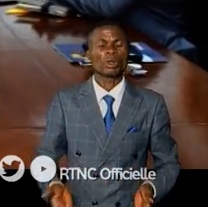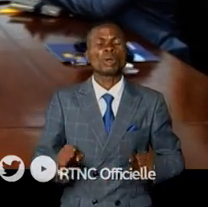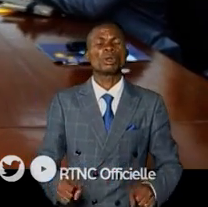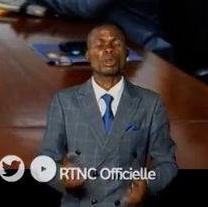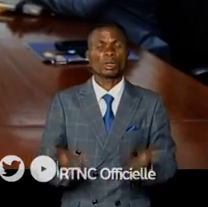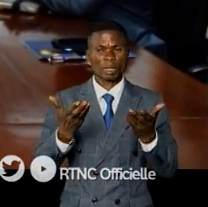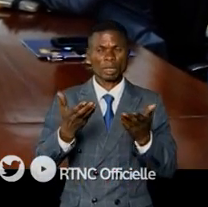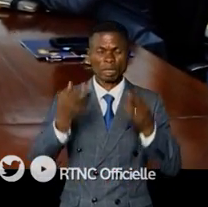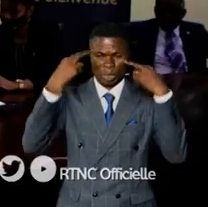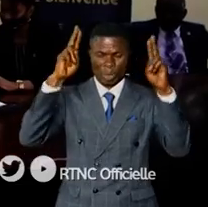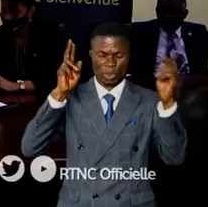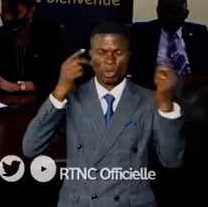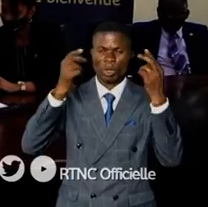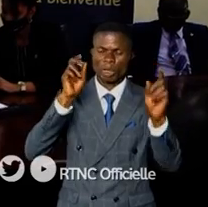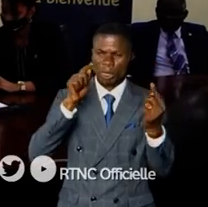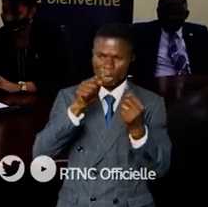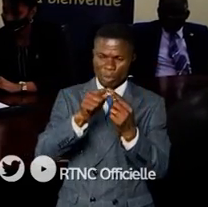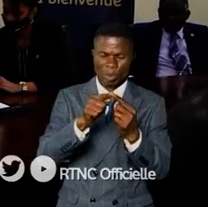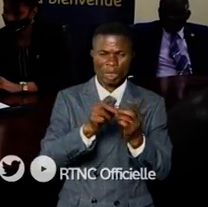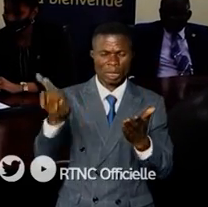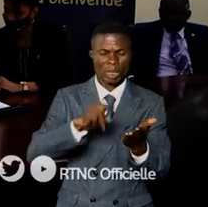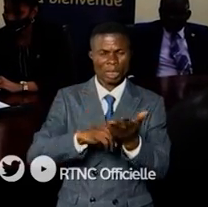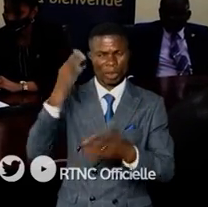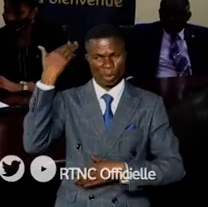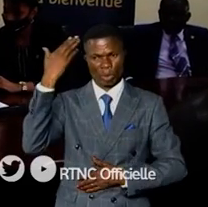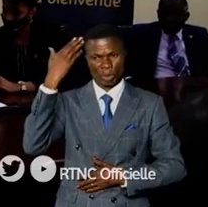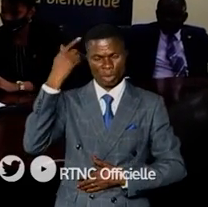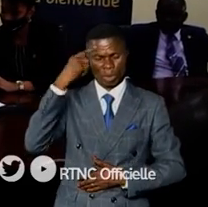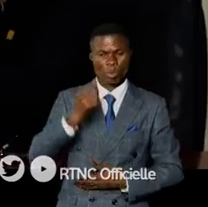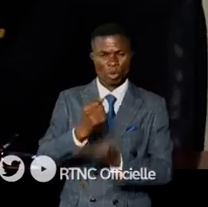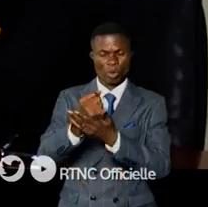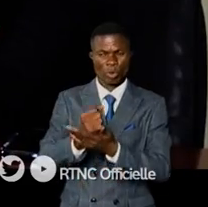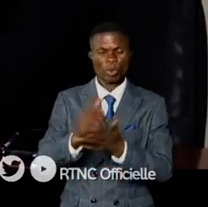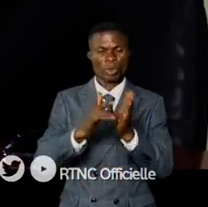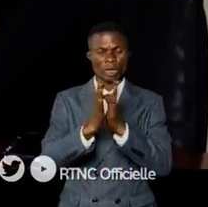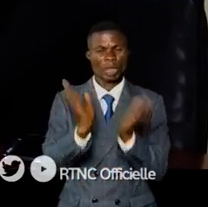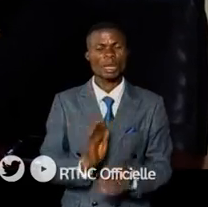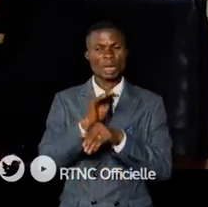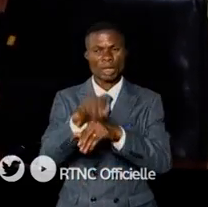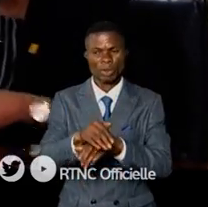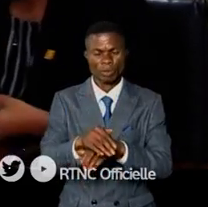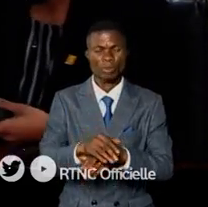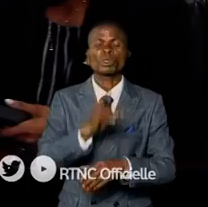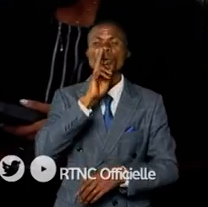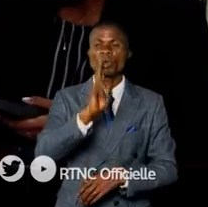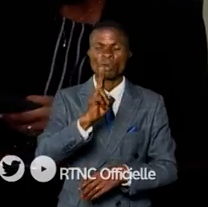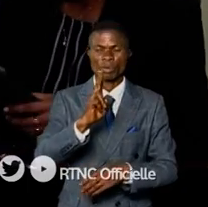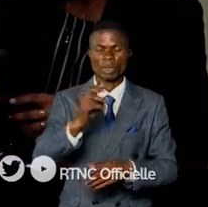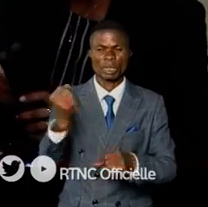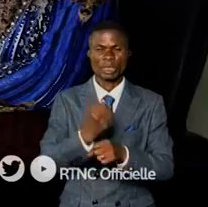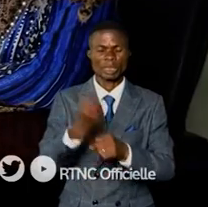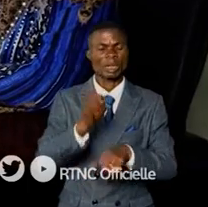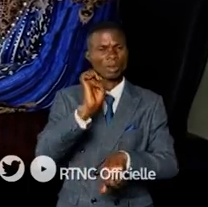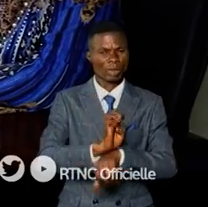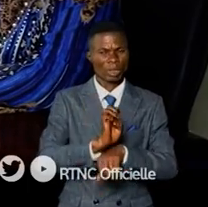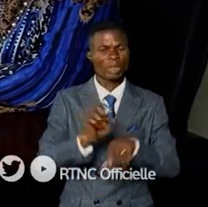propose d'atteindre les objectifs qui se sont assignés pour faire participer les fidèles à la réalisation des œuvres de